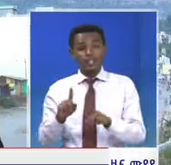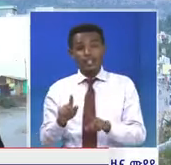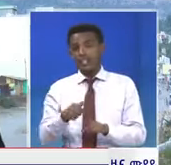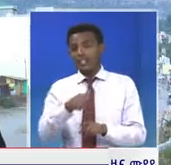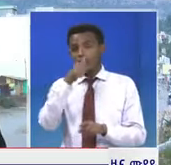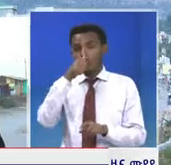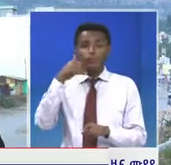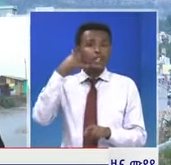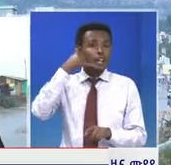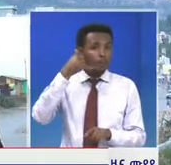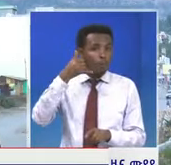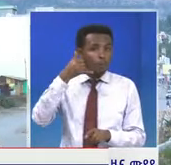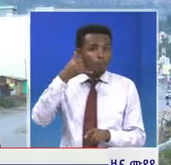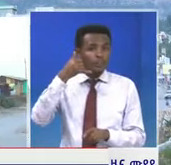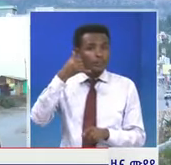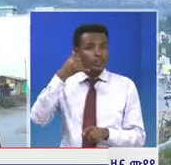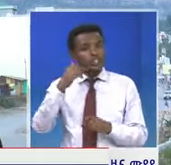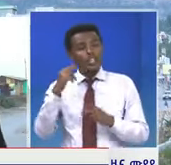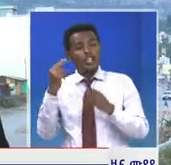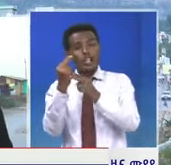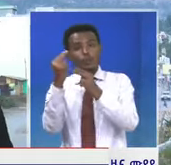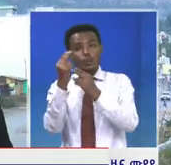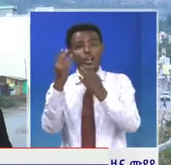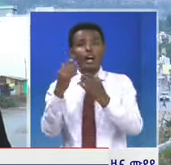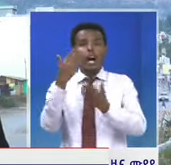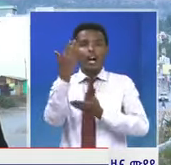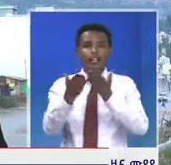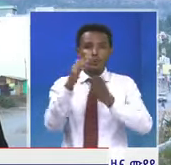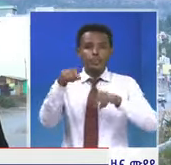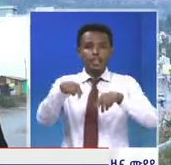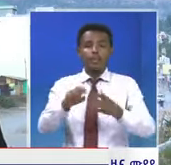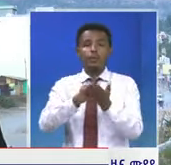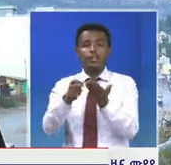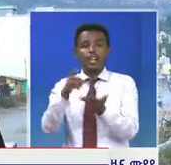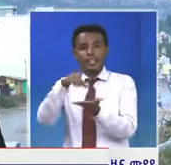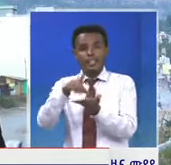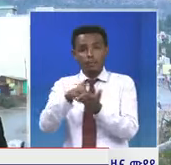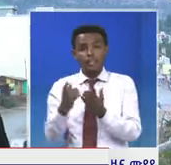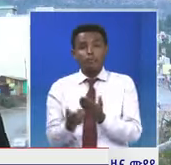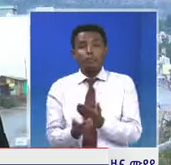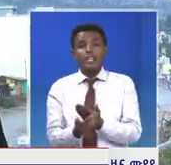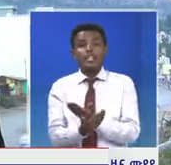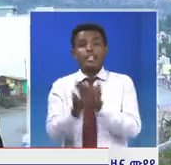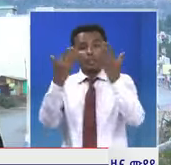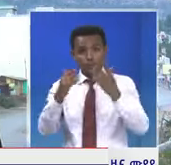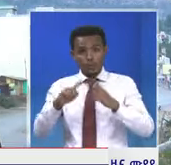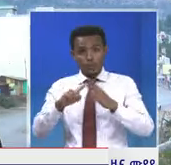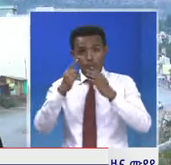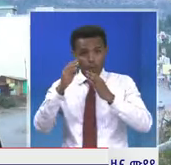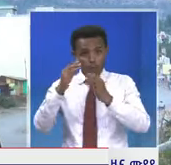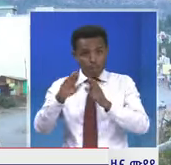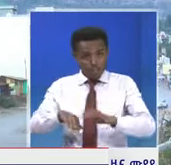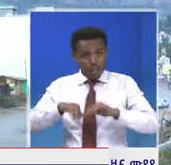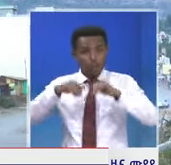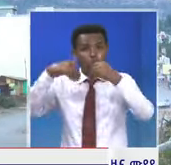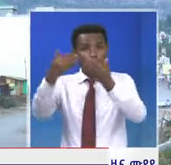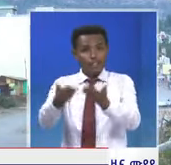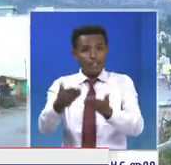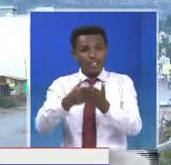ቴሌኮም የኔትወርክ አገልግሎት በወልዲያ ከተማ ዛሬ ከንጋቱ ጀምሮ ለቋል። ስለዚህ የወልዲያ ከተማ